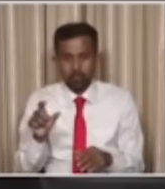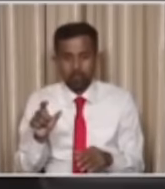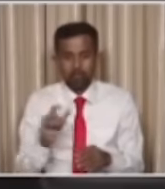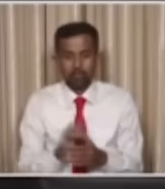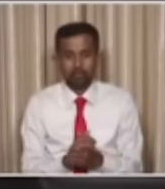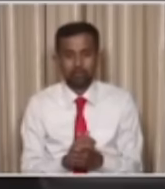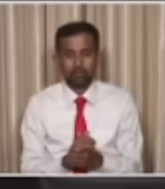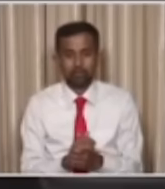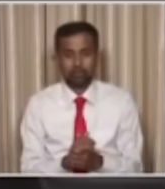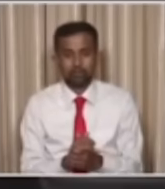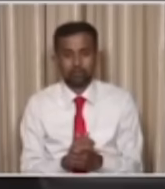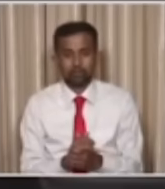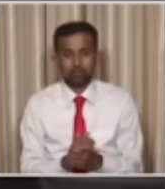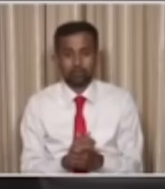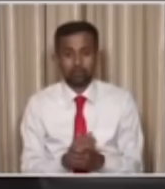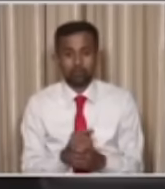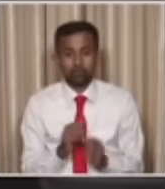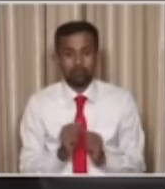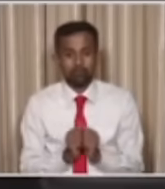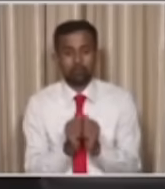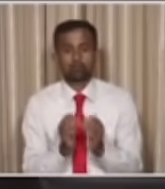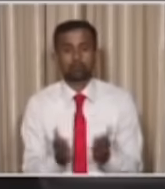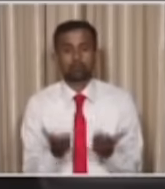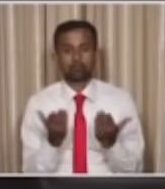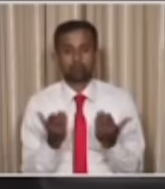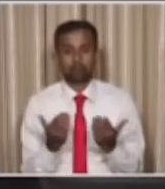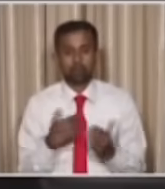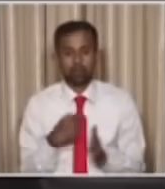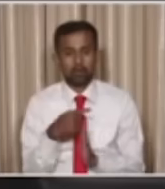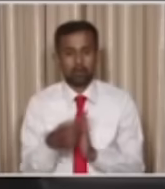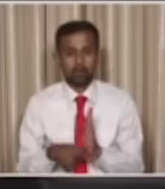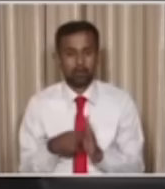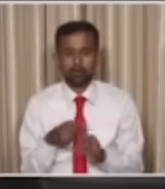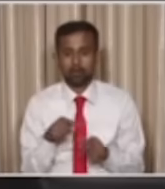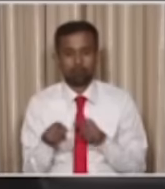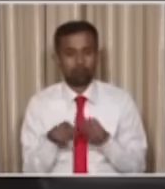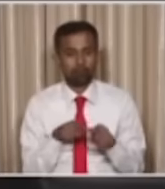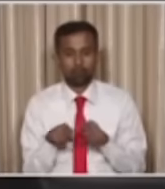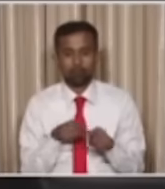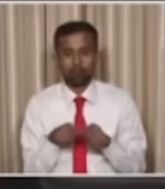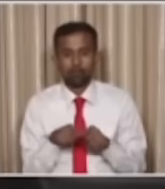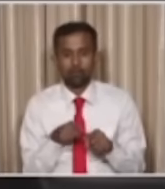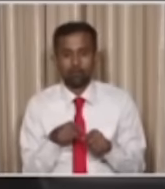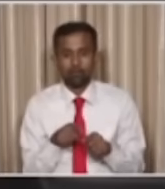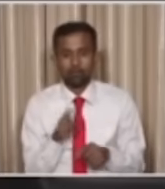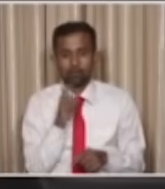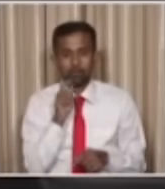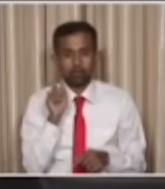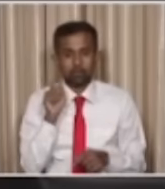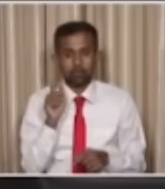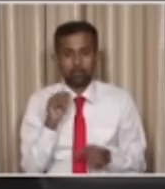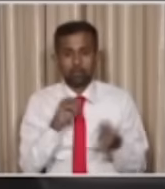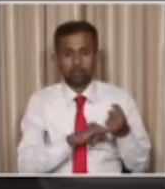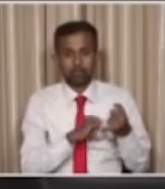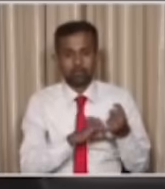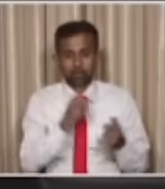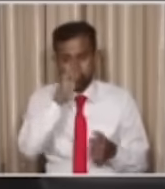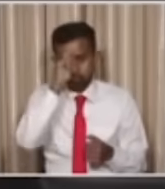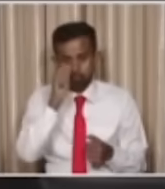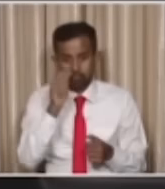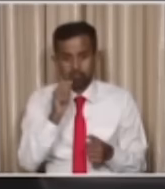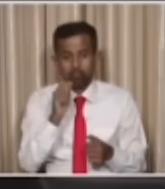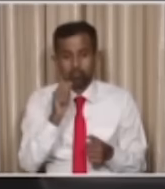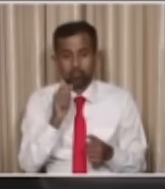ජුඩිෂල් ඇක්ටිවිසම් කියලා අරගෙන තමයි කරන්නේ. අපේ රටේ එවැනි විනිශ්චයකරු හිටිය දැන් අපේ සරත් ශීලමැතිතුමා වගේ අය